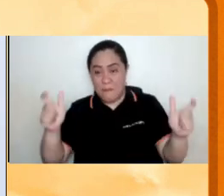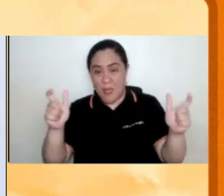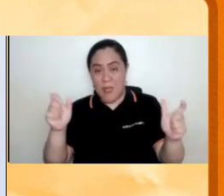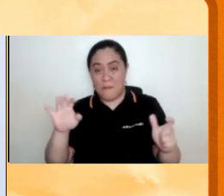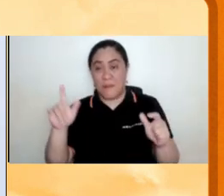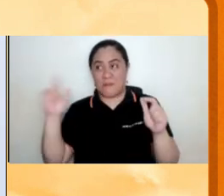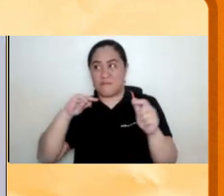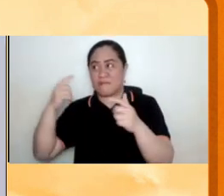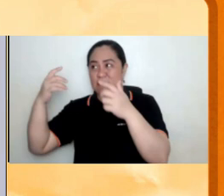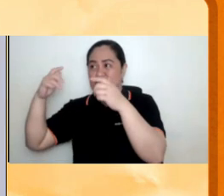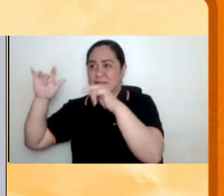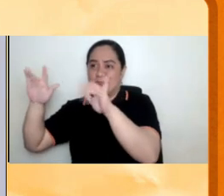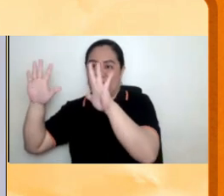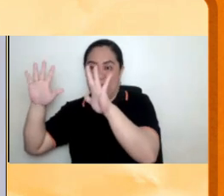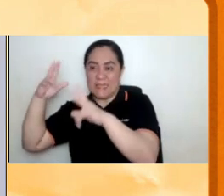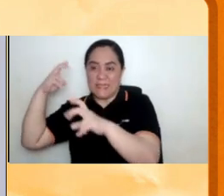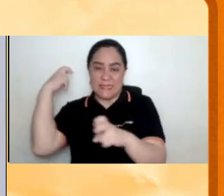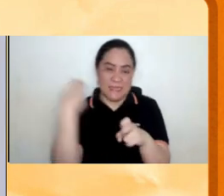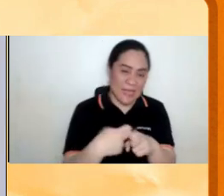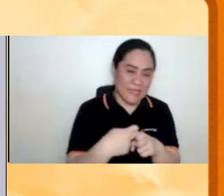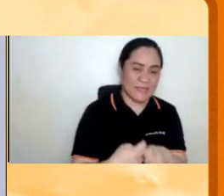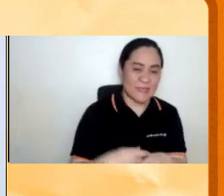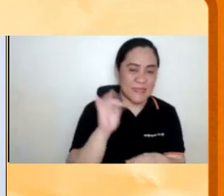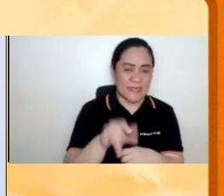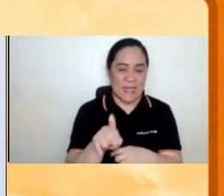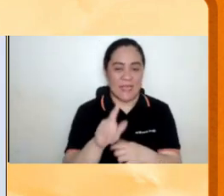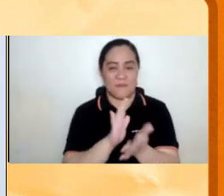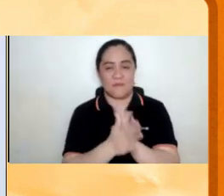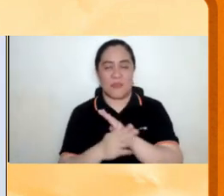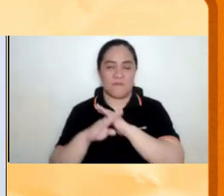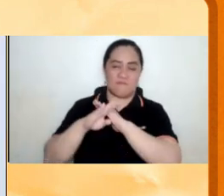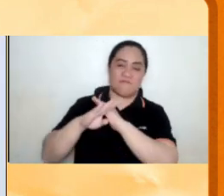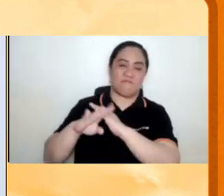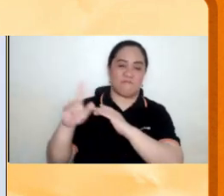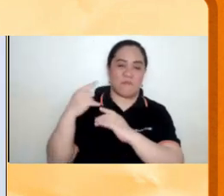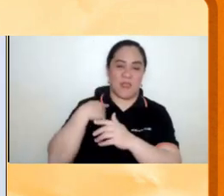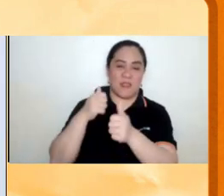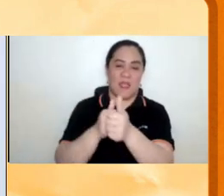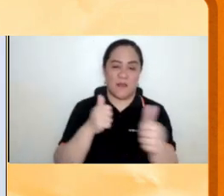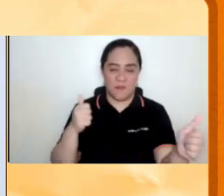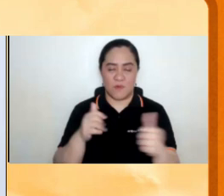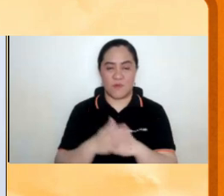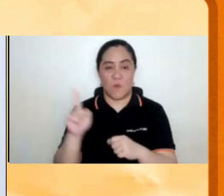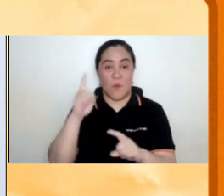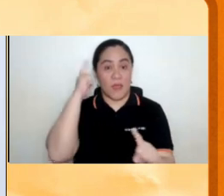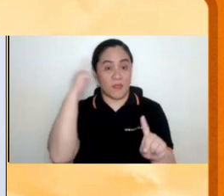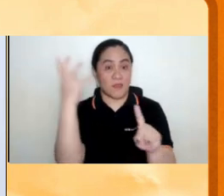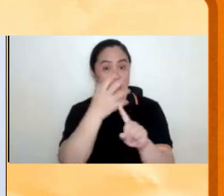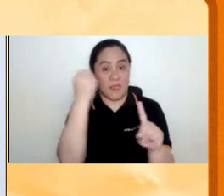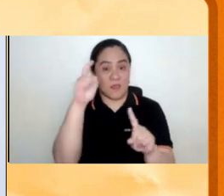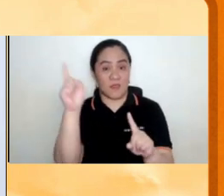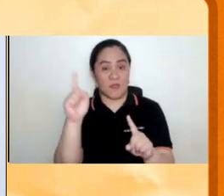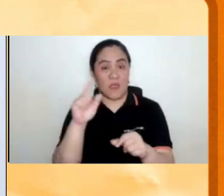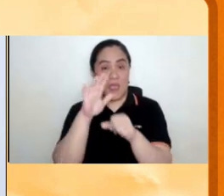mahirap. Ito ang gusto nating iwasan. Samantala, ang gusto nating makamit ay ang tinatawag na